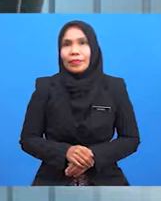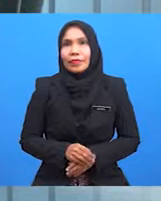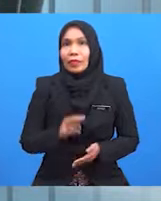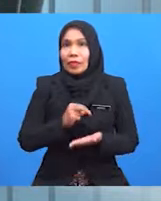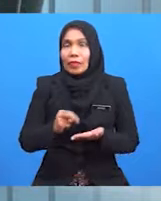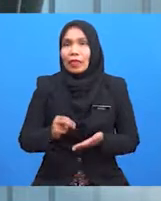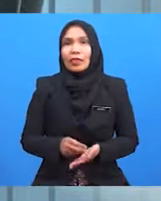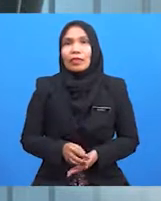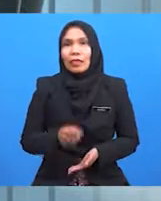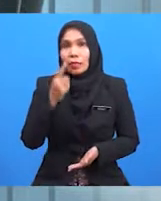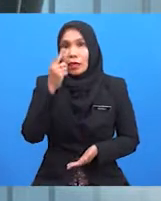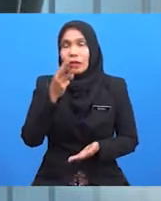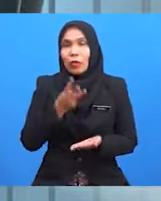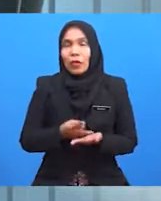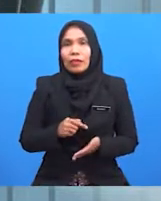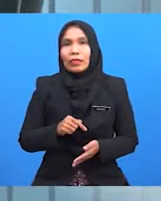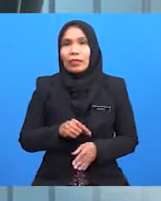nilai mata wang di negara kita.